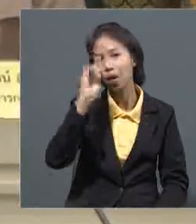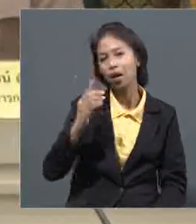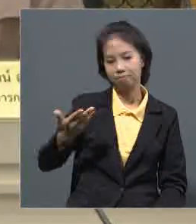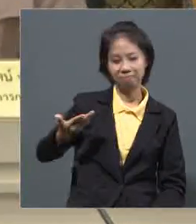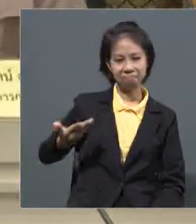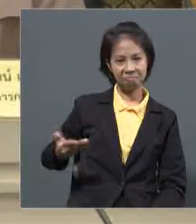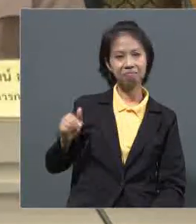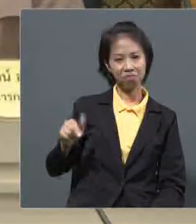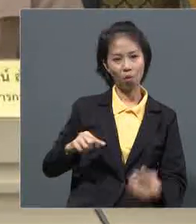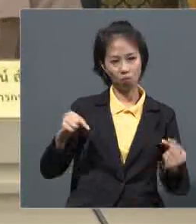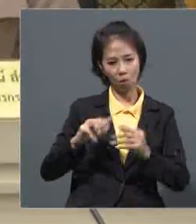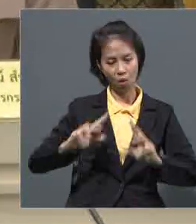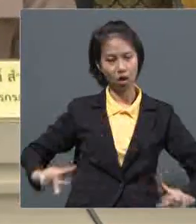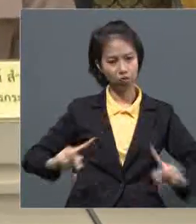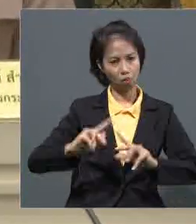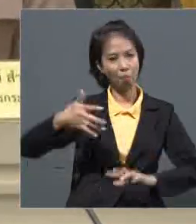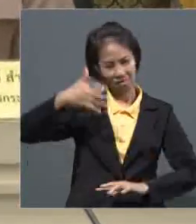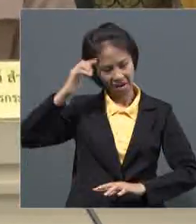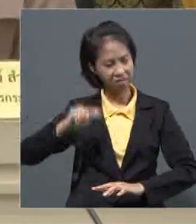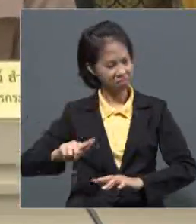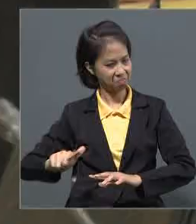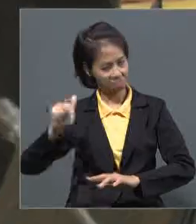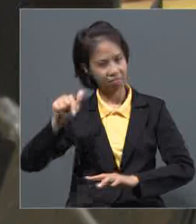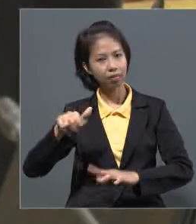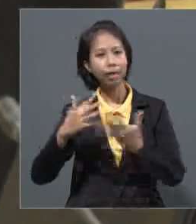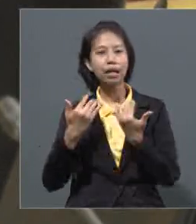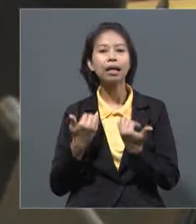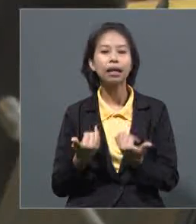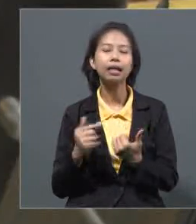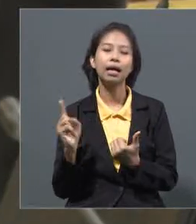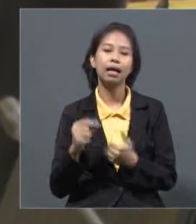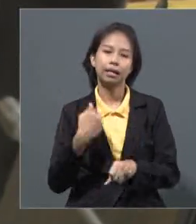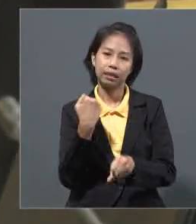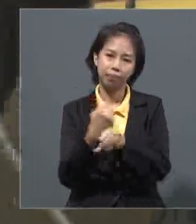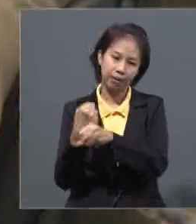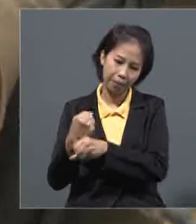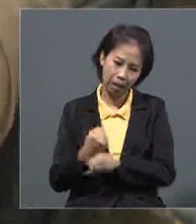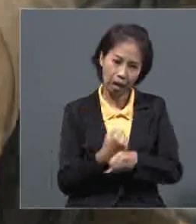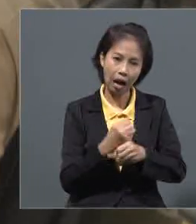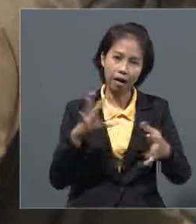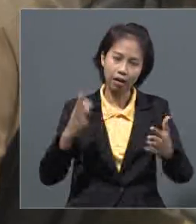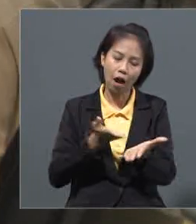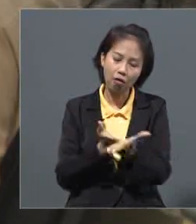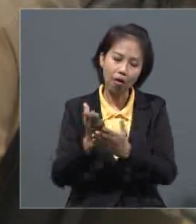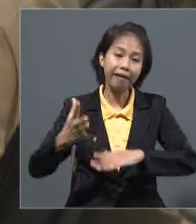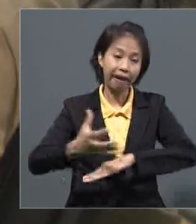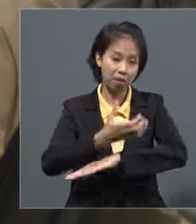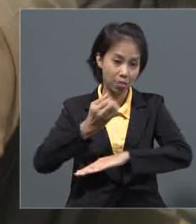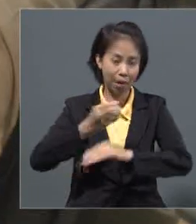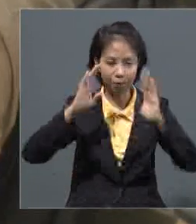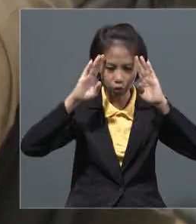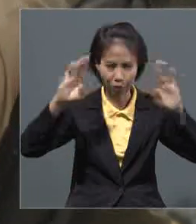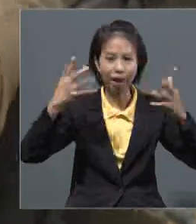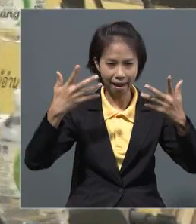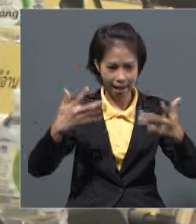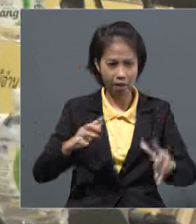แข็งของกระทรวงมหาดไทยมากกว่านะครับและรัฐมนตรียุคนี้ต่างผ่านงานด้านการเมืองกันมาแล้วทุกคนมีการศึกษามีประส